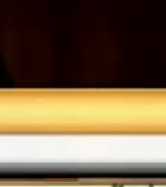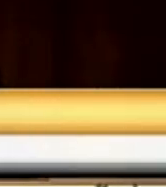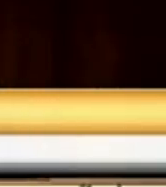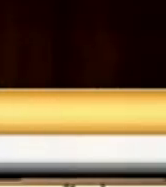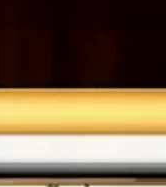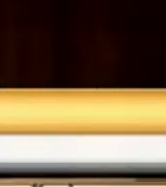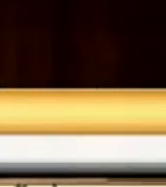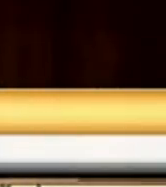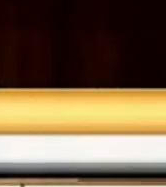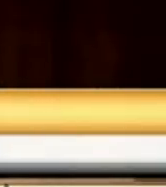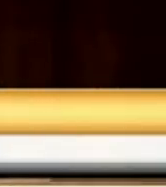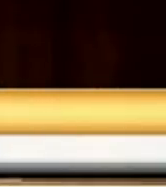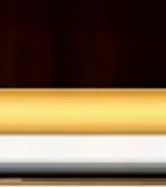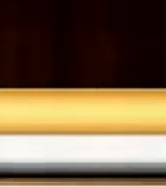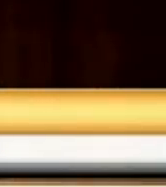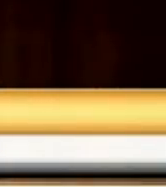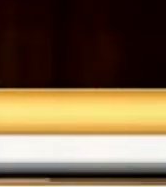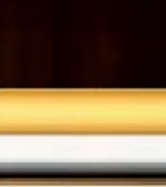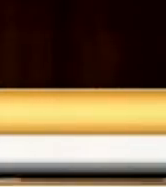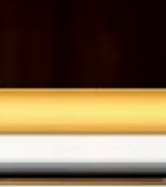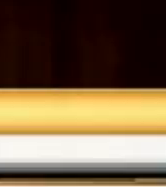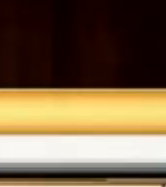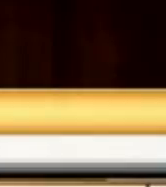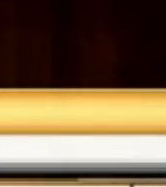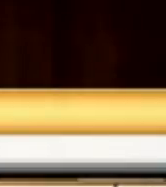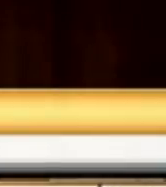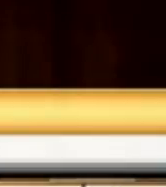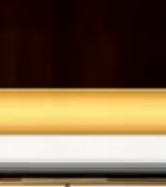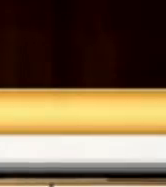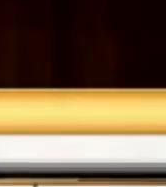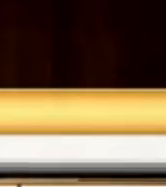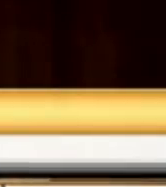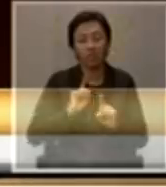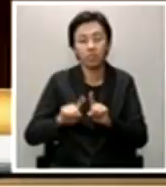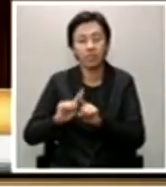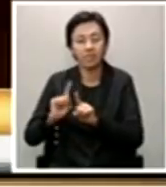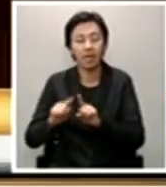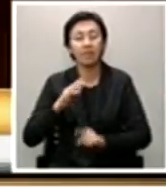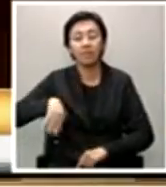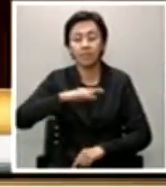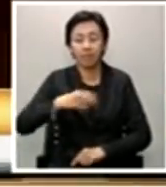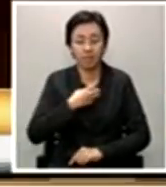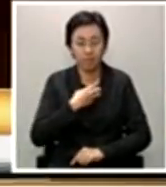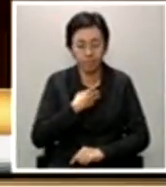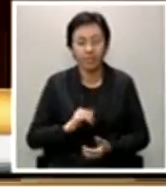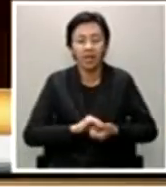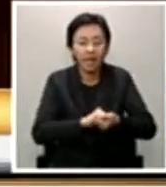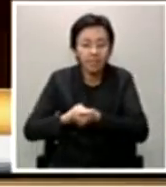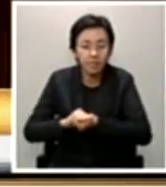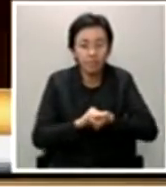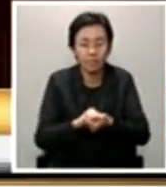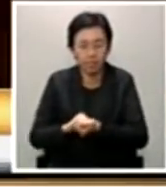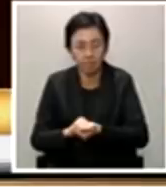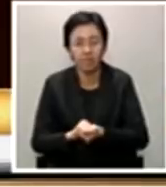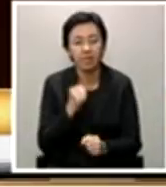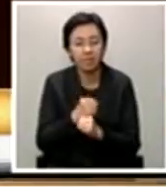งเอานักลงทุนจากต่างประเทศที่มีชื่อเสียงที่เขาเก่งในแต่ละด้านที่เราต้องการเข้ามาร่วมกับเร